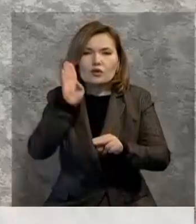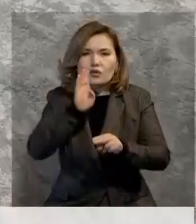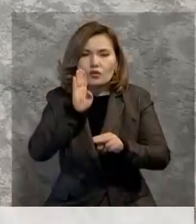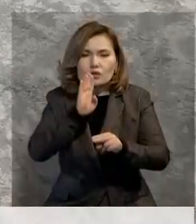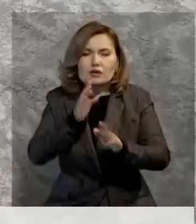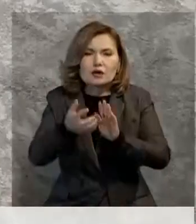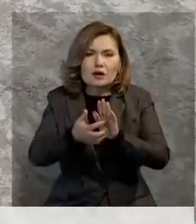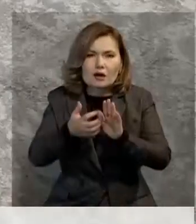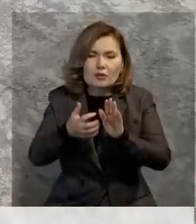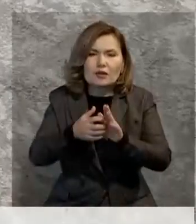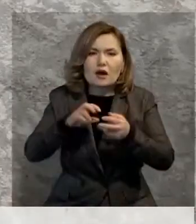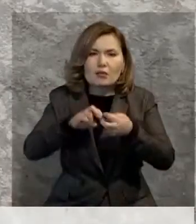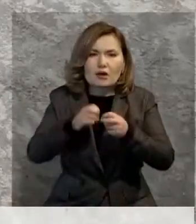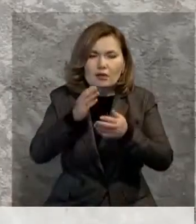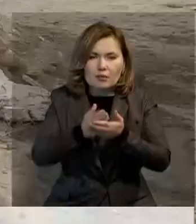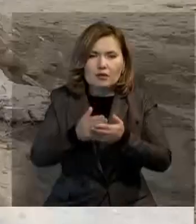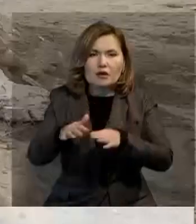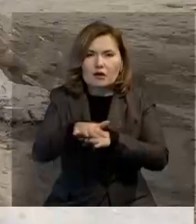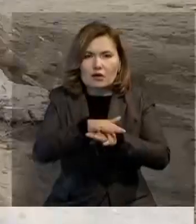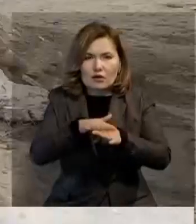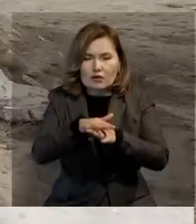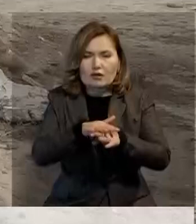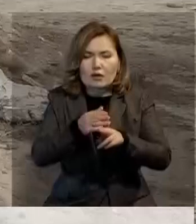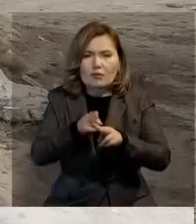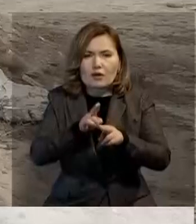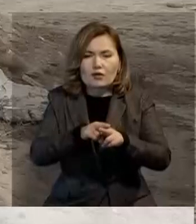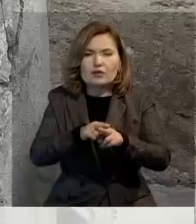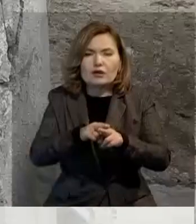таршылық көрген тұрғындарды мазалаған мәселе жуық арада шешіледі деп